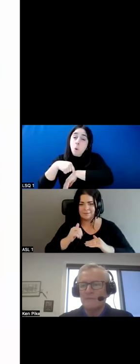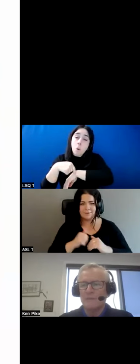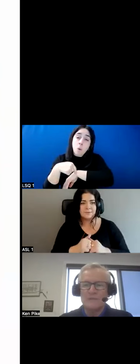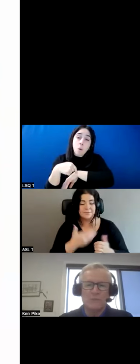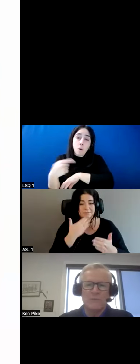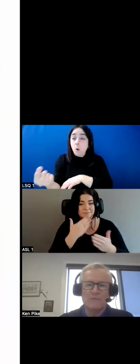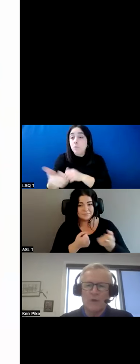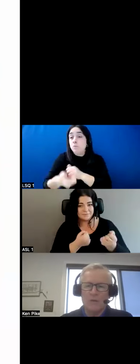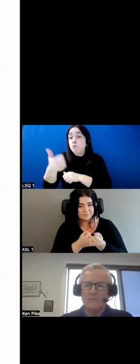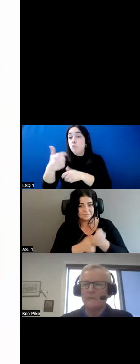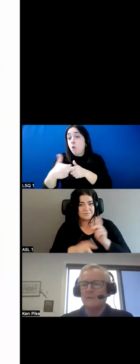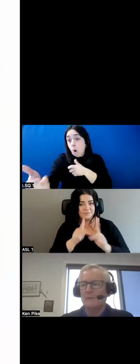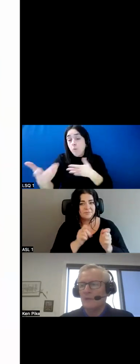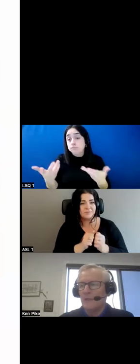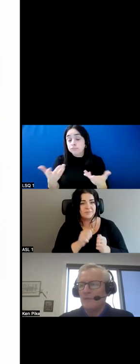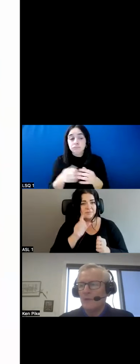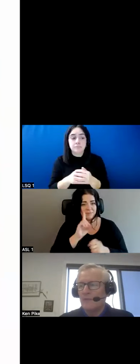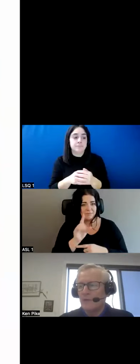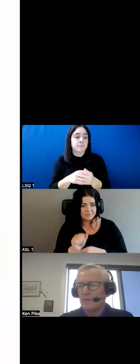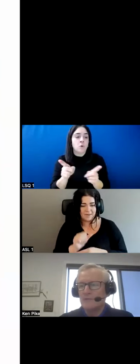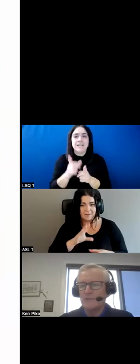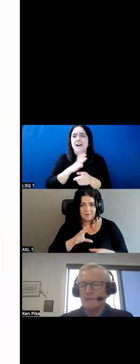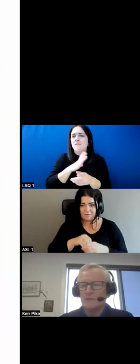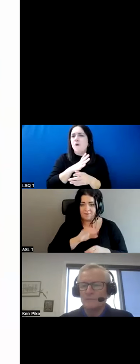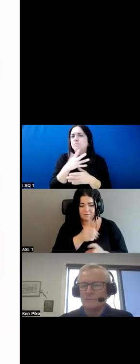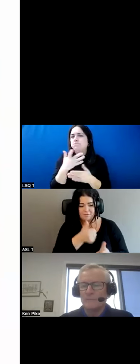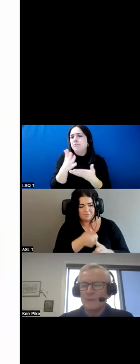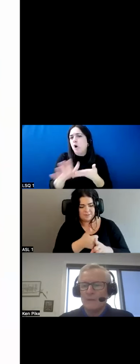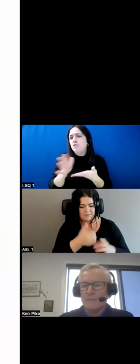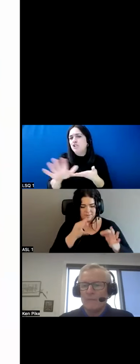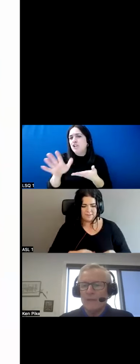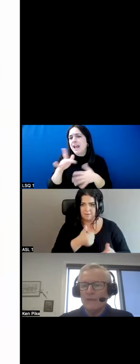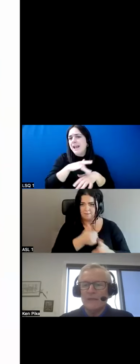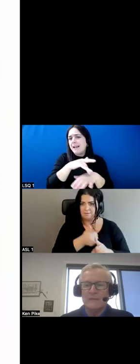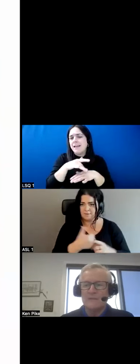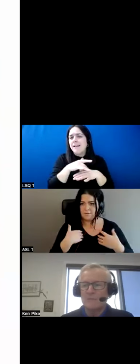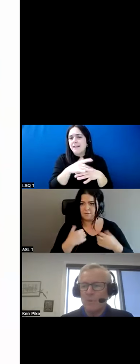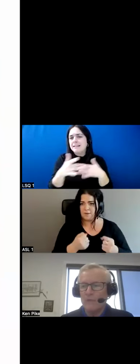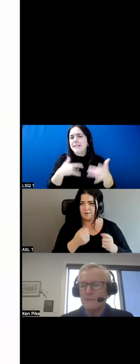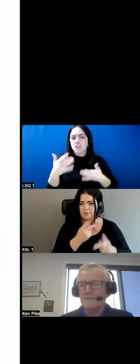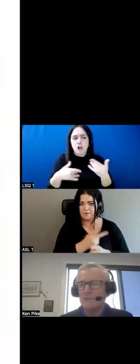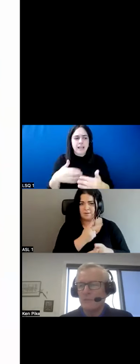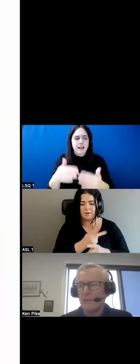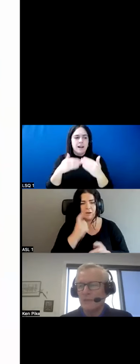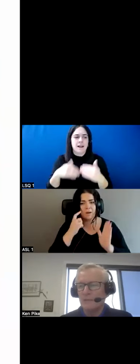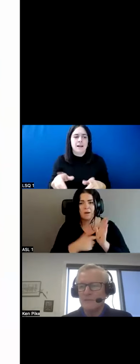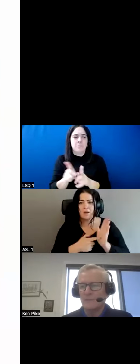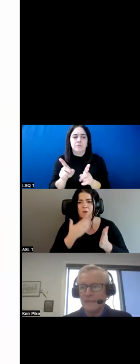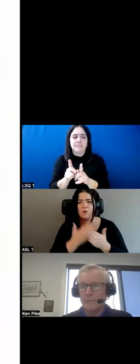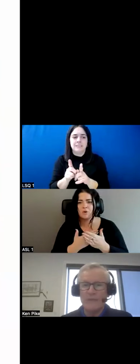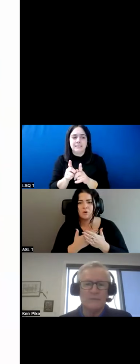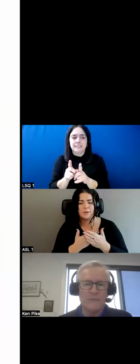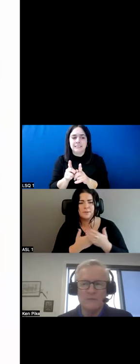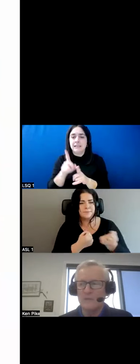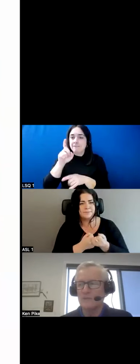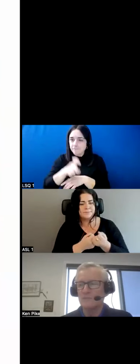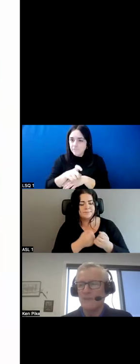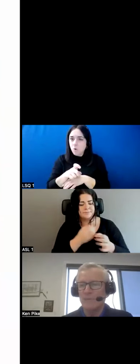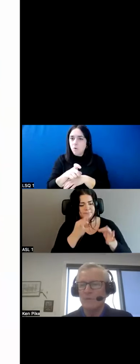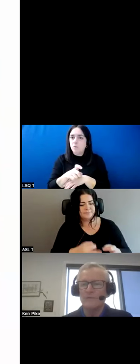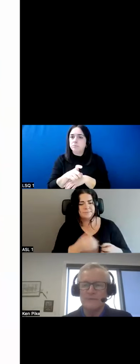sensoriels. Aider les personnes handicapées à participer aux décisions concernant leurs soins de santé en reconnaissant la prise